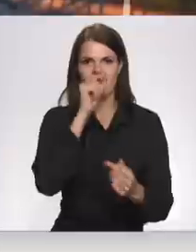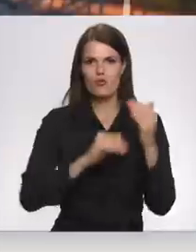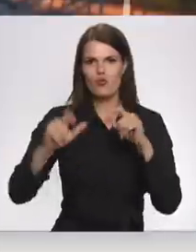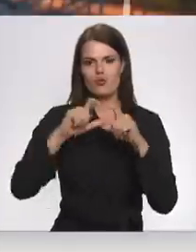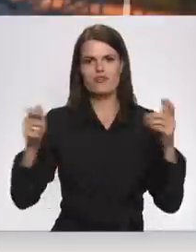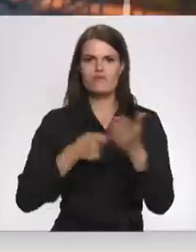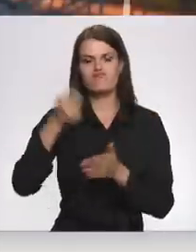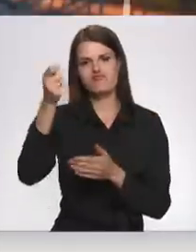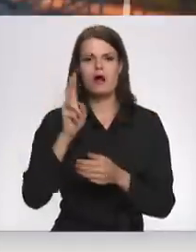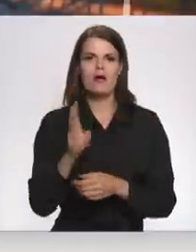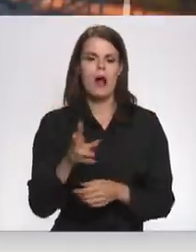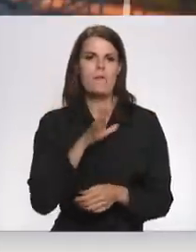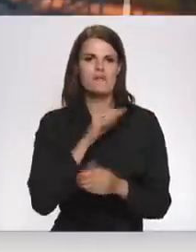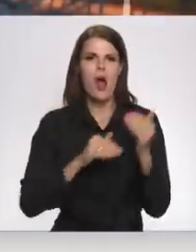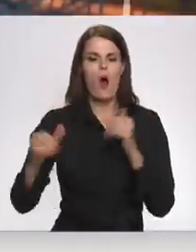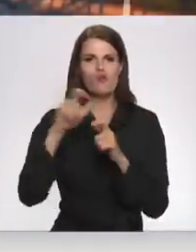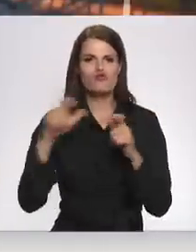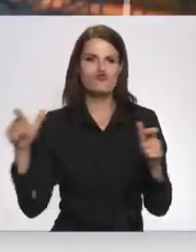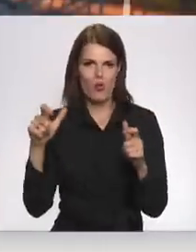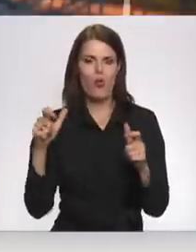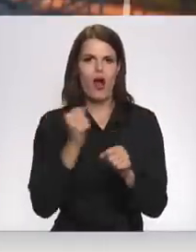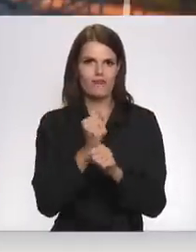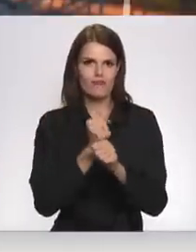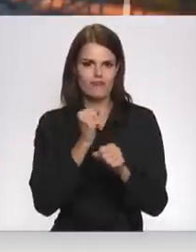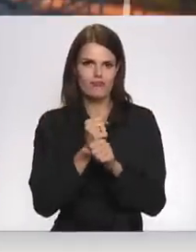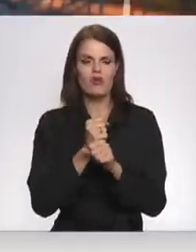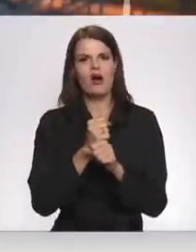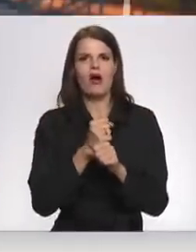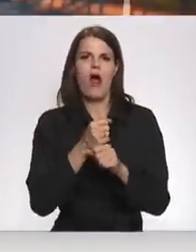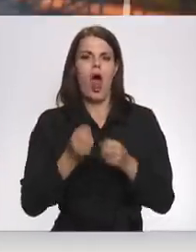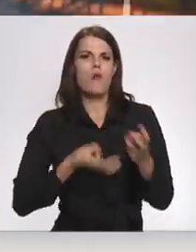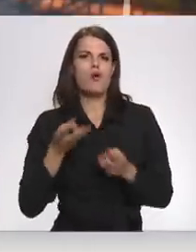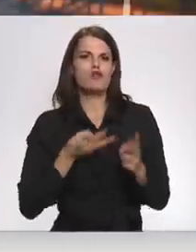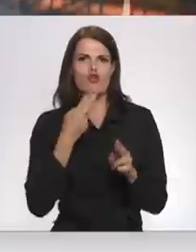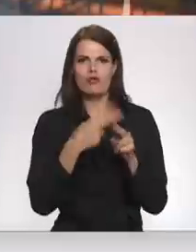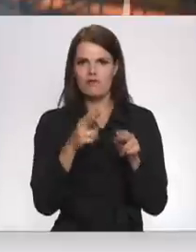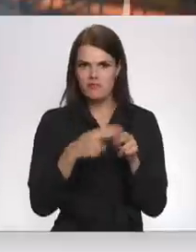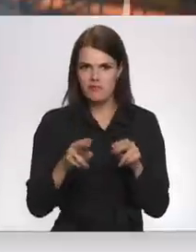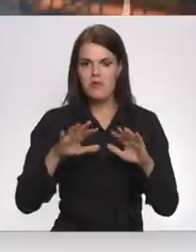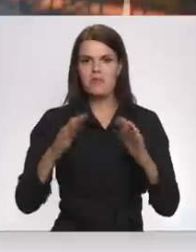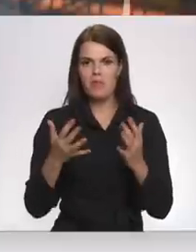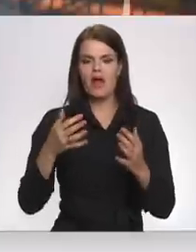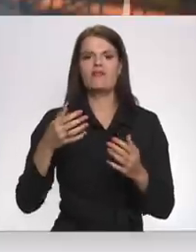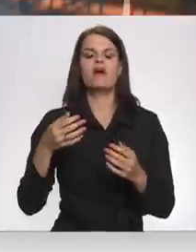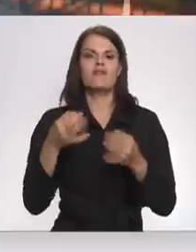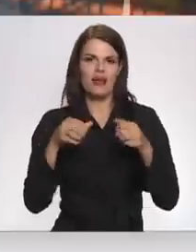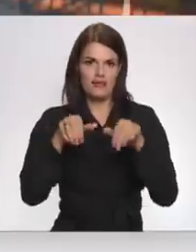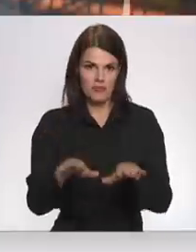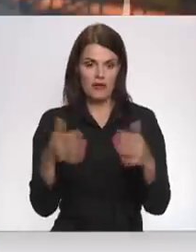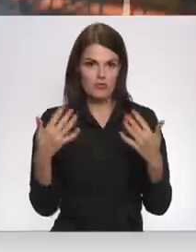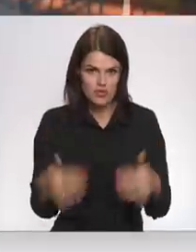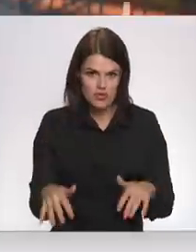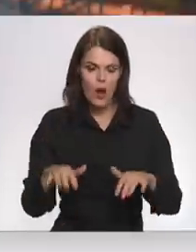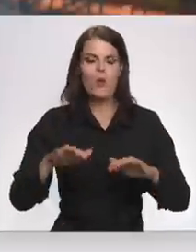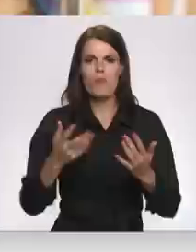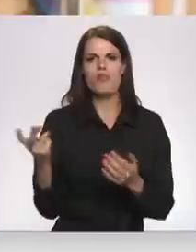piedzīvotu mobingu. Tomēr tiesvedība turpinās, jo abas procesā iesaistītās puses spriedumu pārsūdzējušas. Plašāk stāsta Ģirds